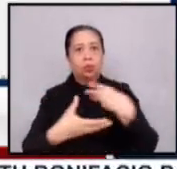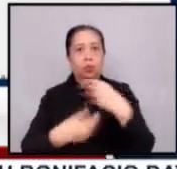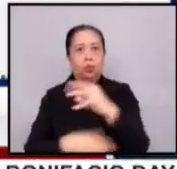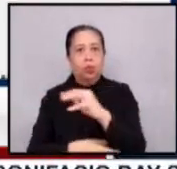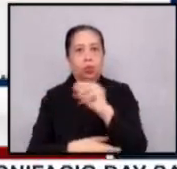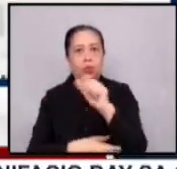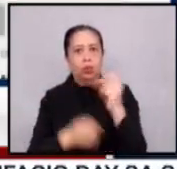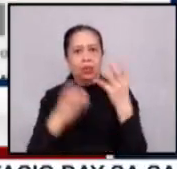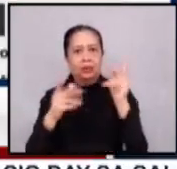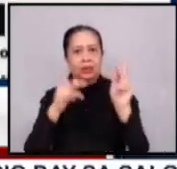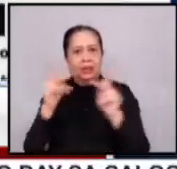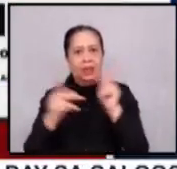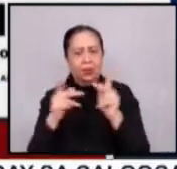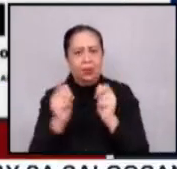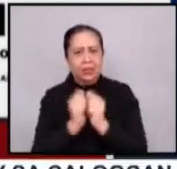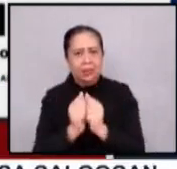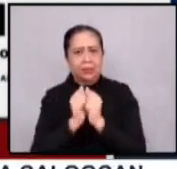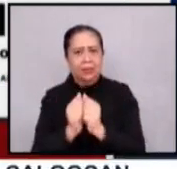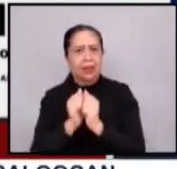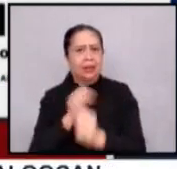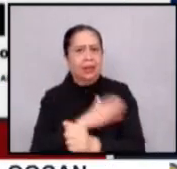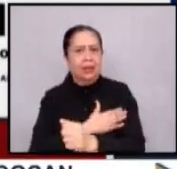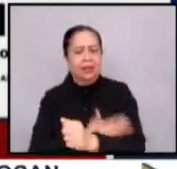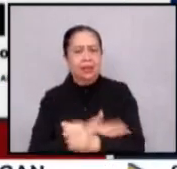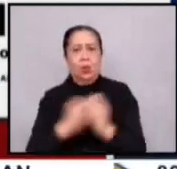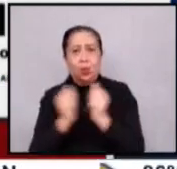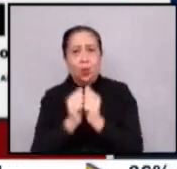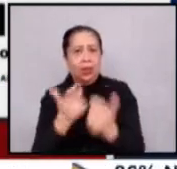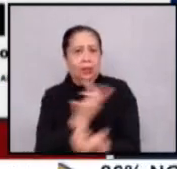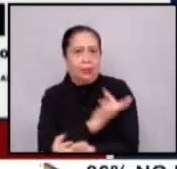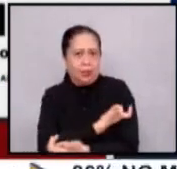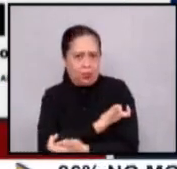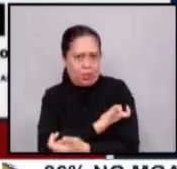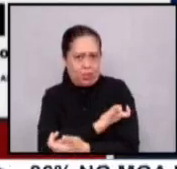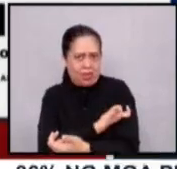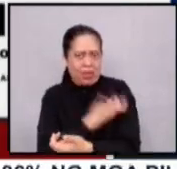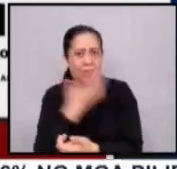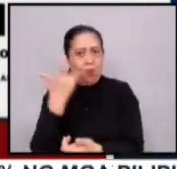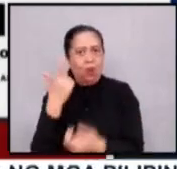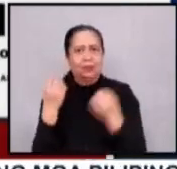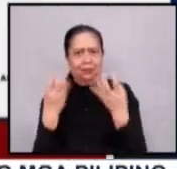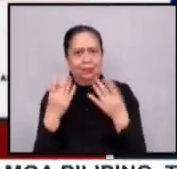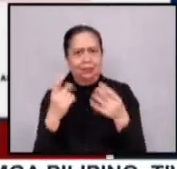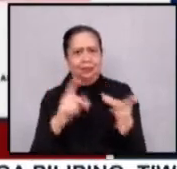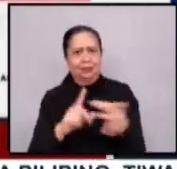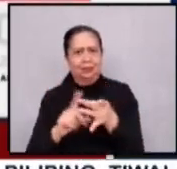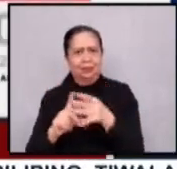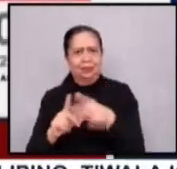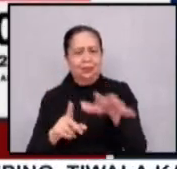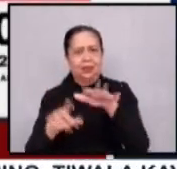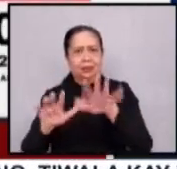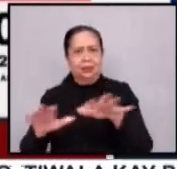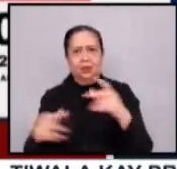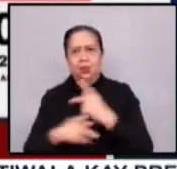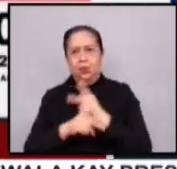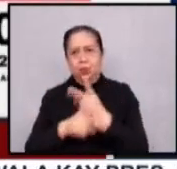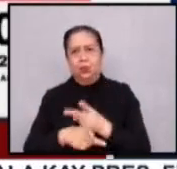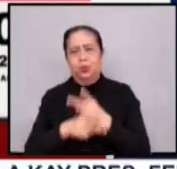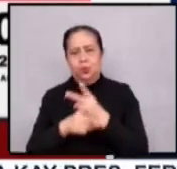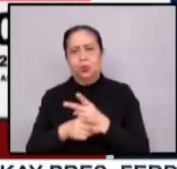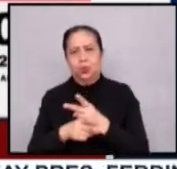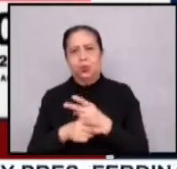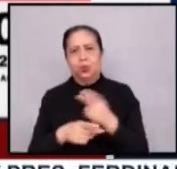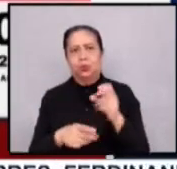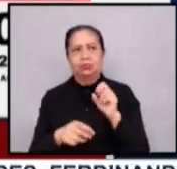lugar nakasama yung mga bata na walang bakuna kasi dumadami rin ang ating mga bata na may COVID kaya nga